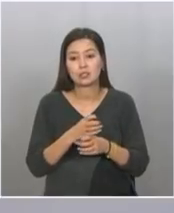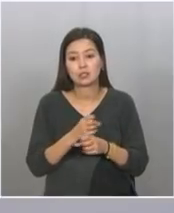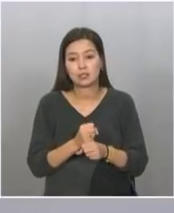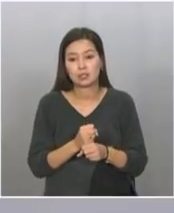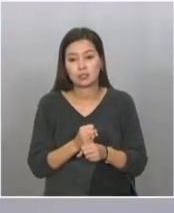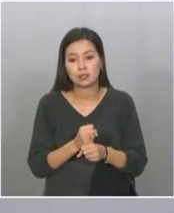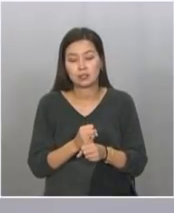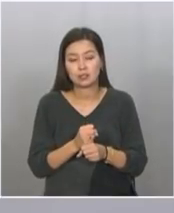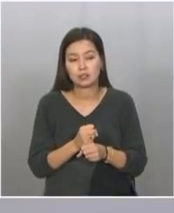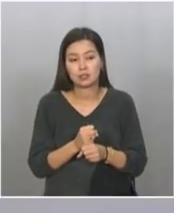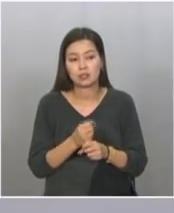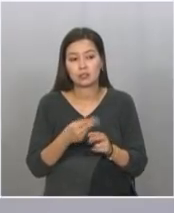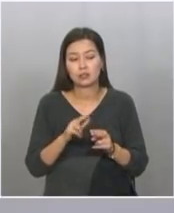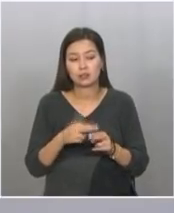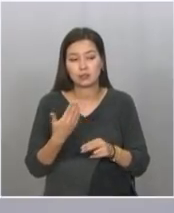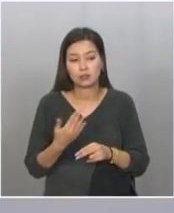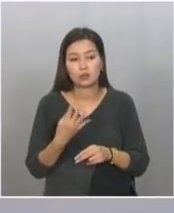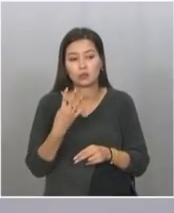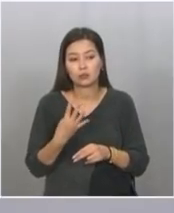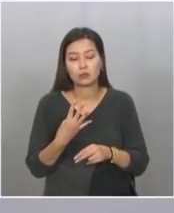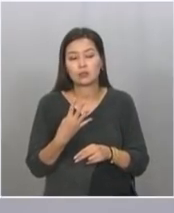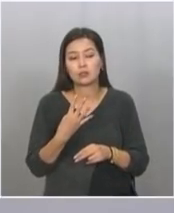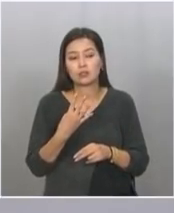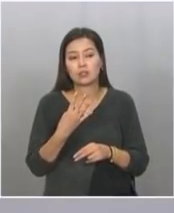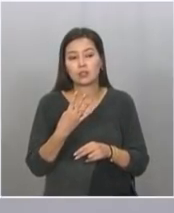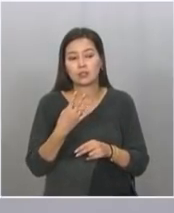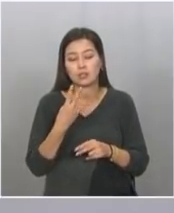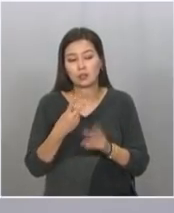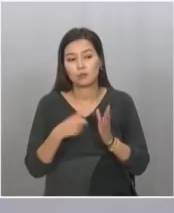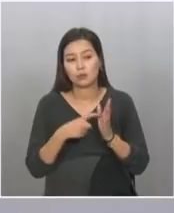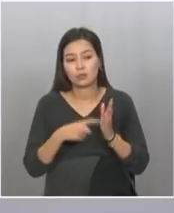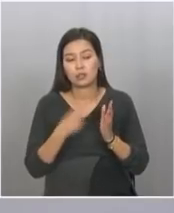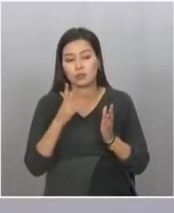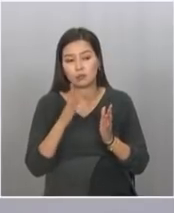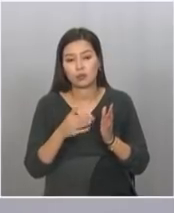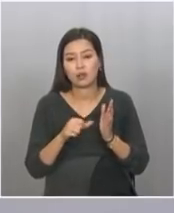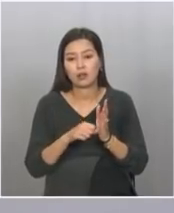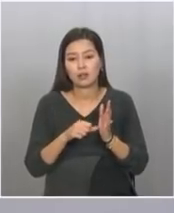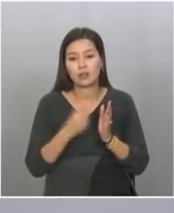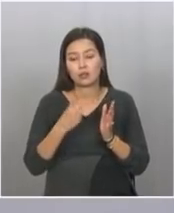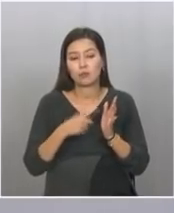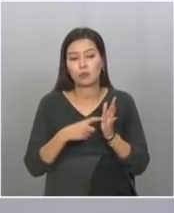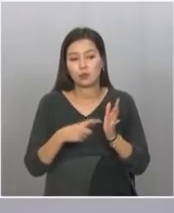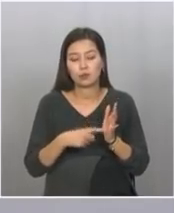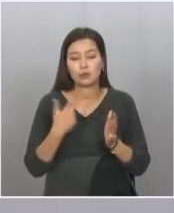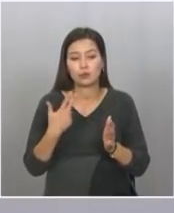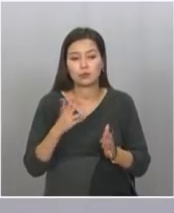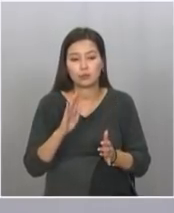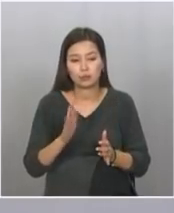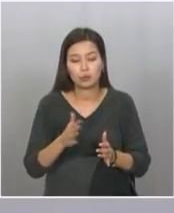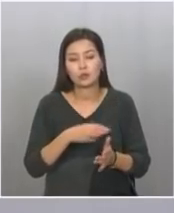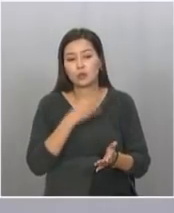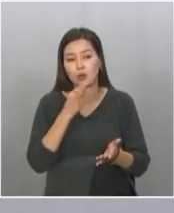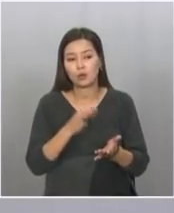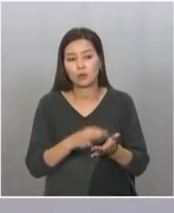Қысқартайық. Сонда 4-ті 2-ге бөлсек, алымында 2 қалады. 6-ны 2-ге бөлсек, бөлімінде 3 қалады.